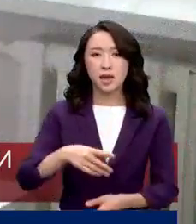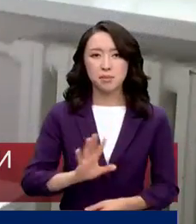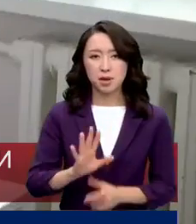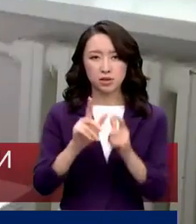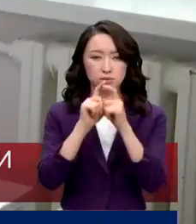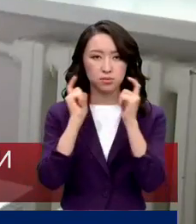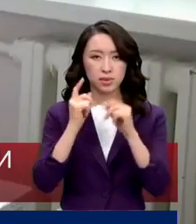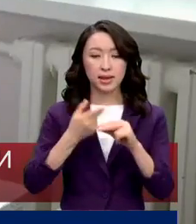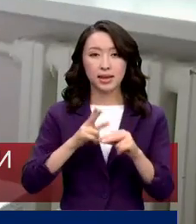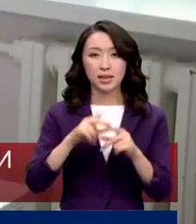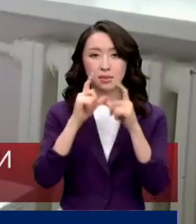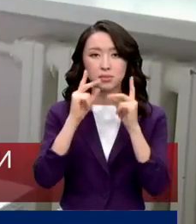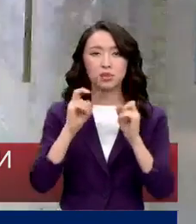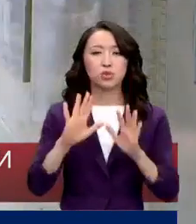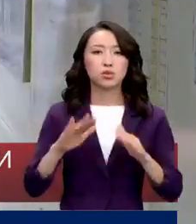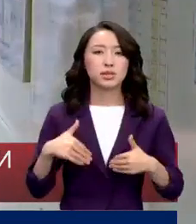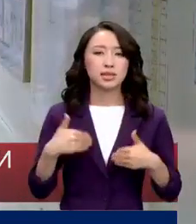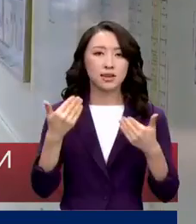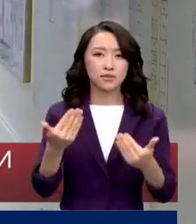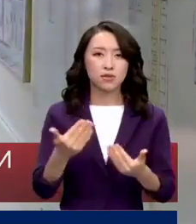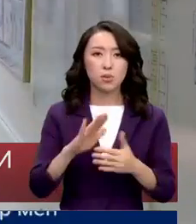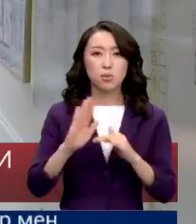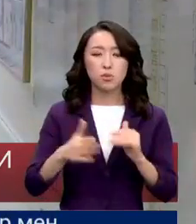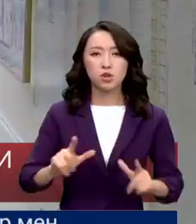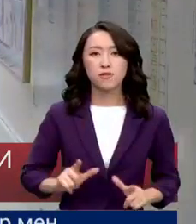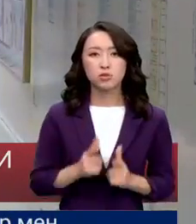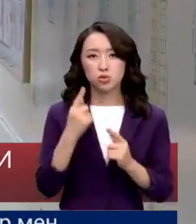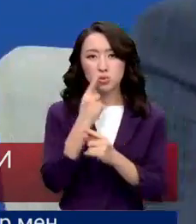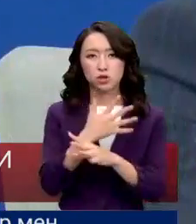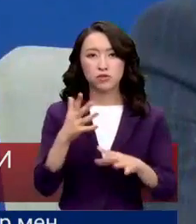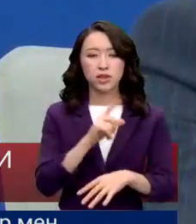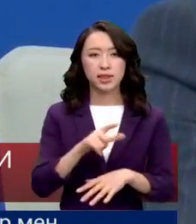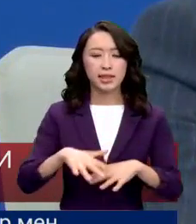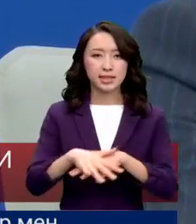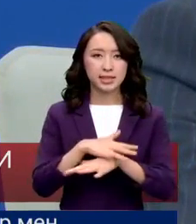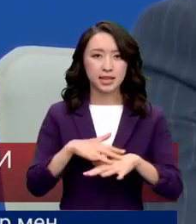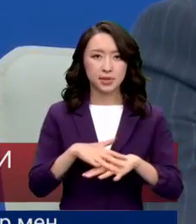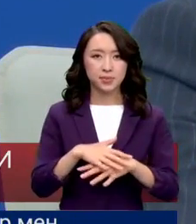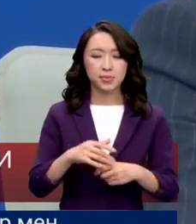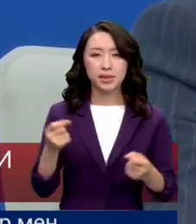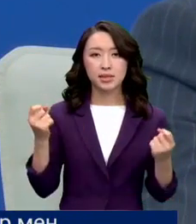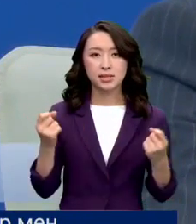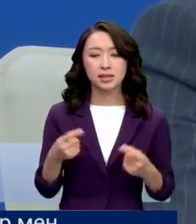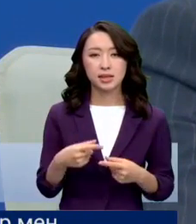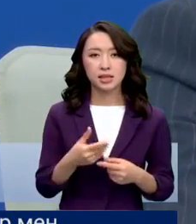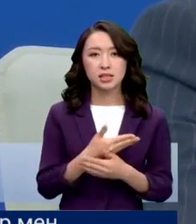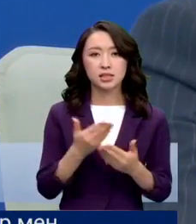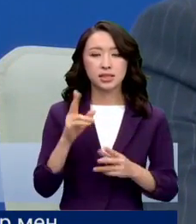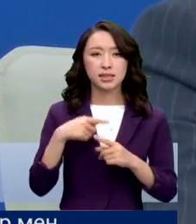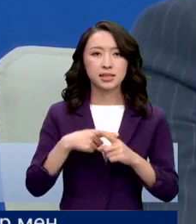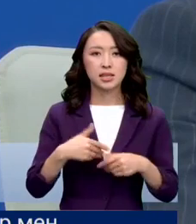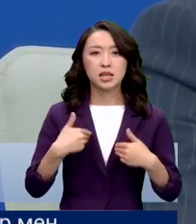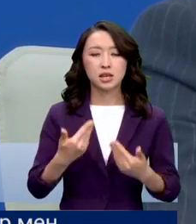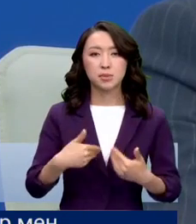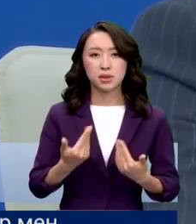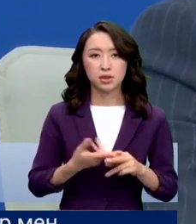носить маски. Этот пункт стал рекомендательным после возмущения большинства населения. согласно и тех рекомендаций,